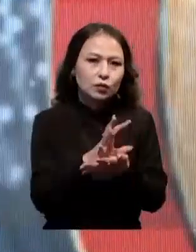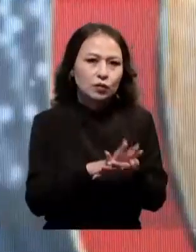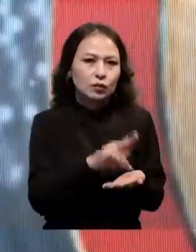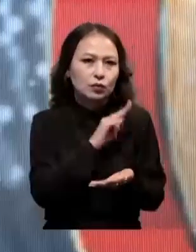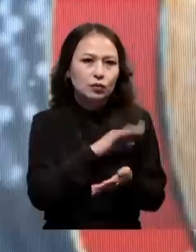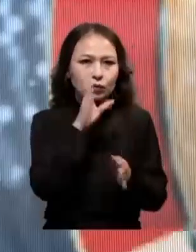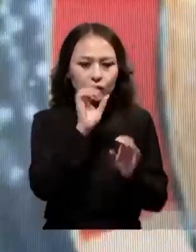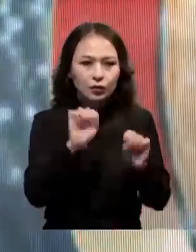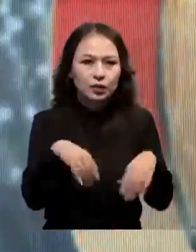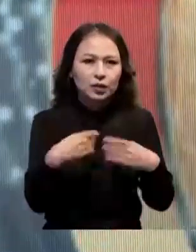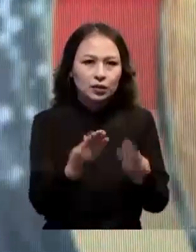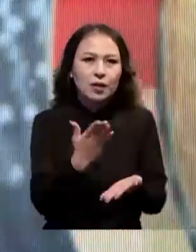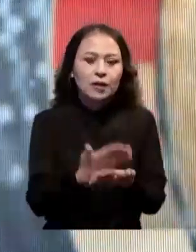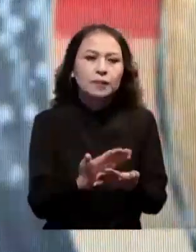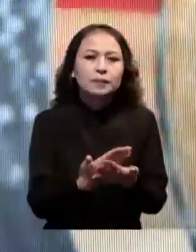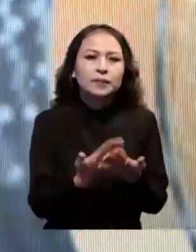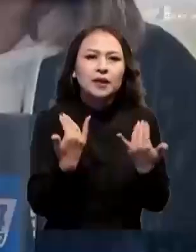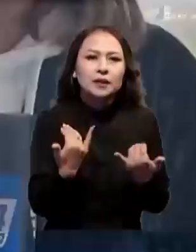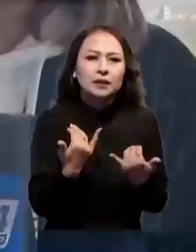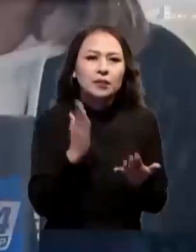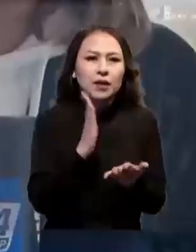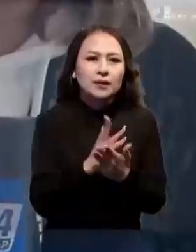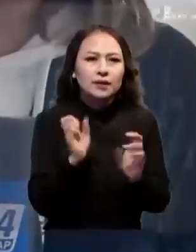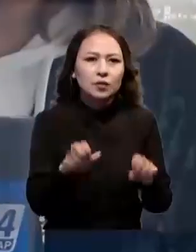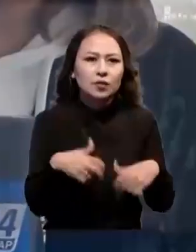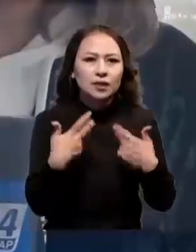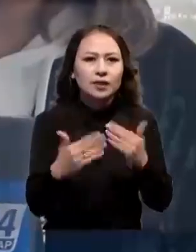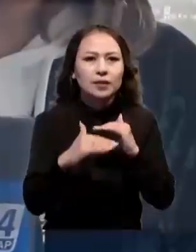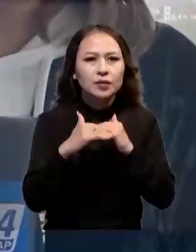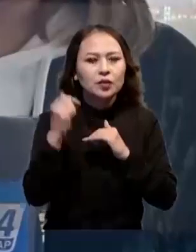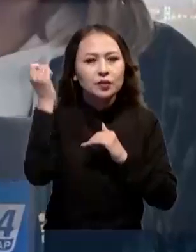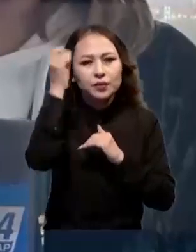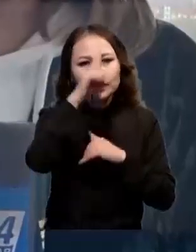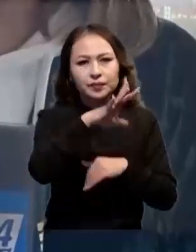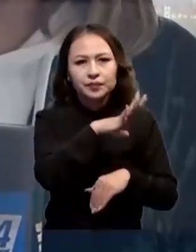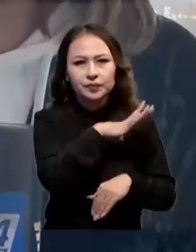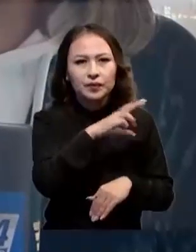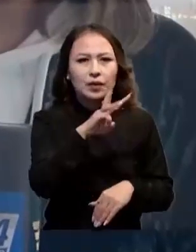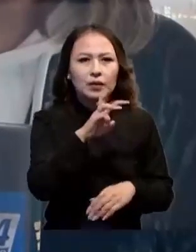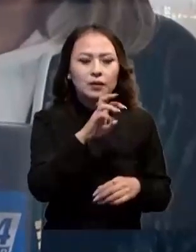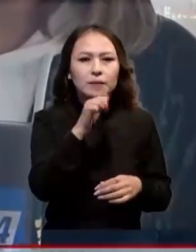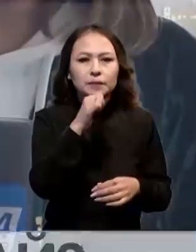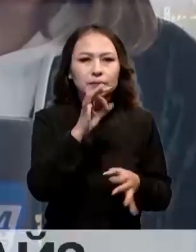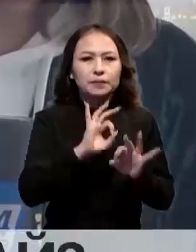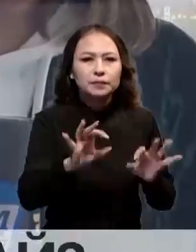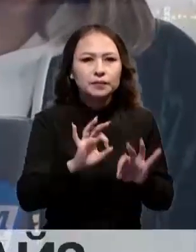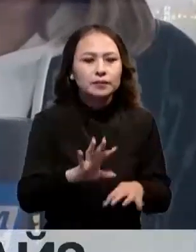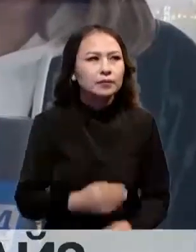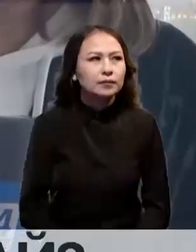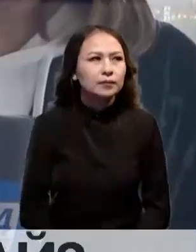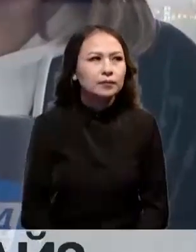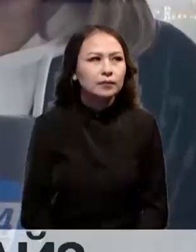жұмыс істеуге мүмкіндік беріледі. Қазір бізбен тікелей байланысқа осы елдегі меншікті тілшіміз Меруерт қанағат шығып тұр.